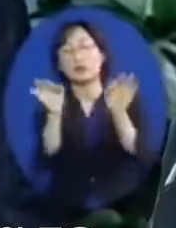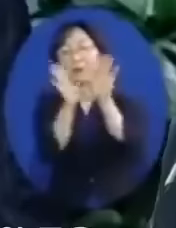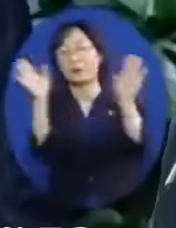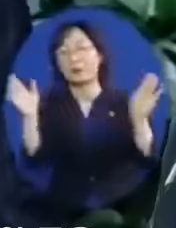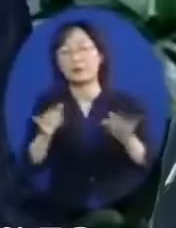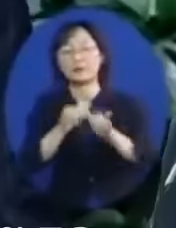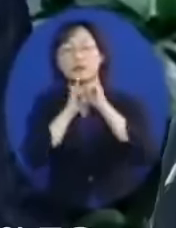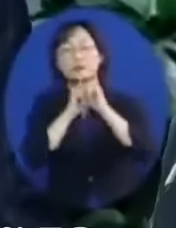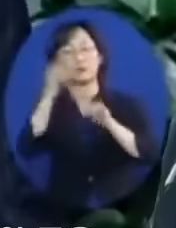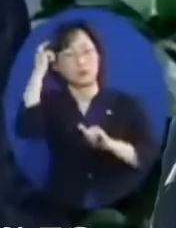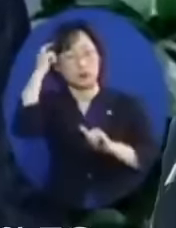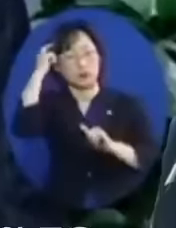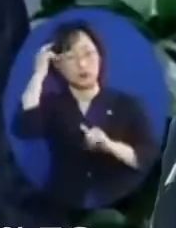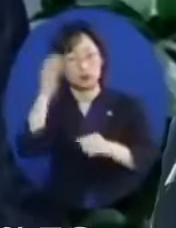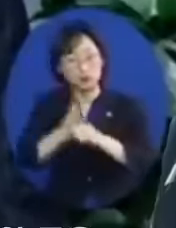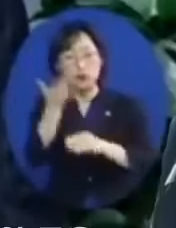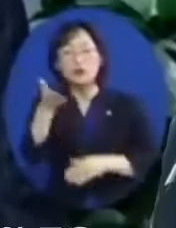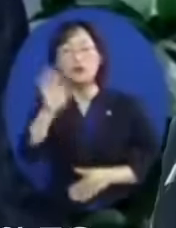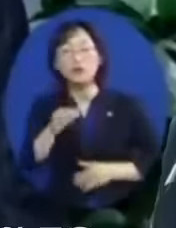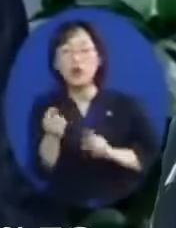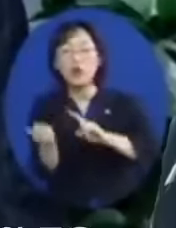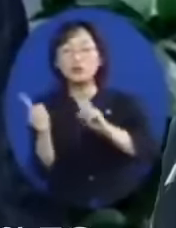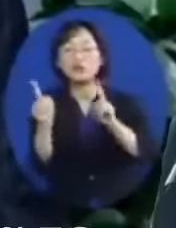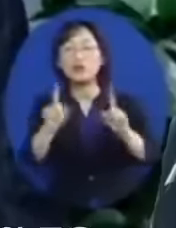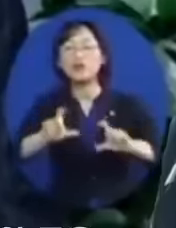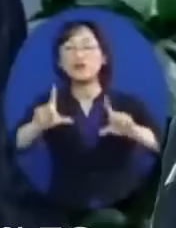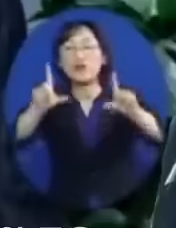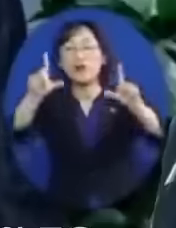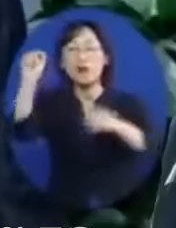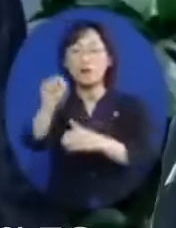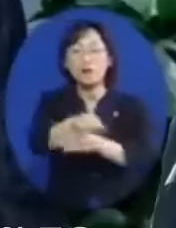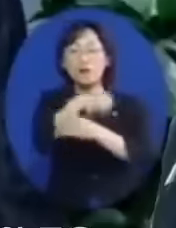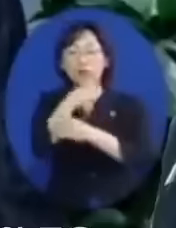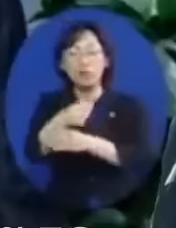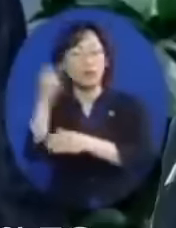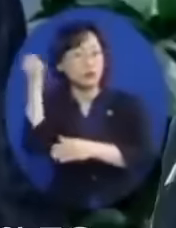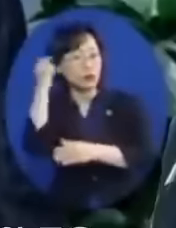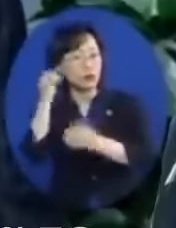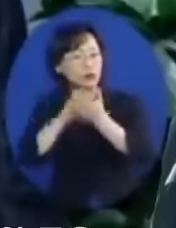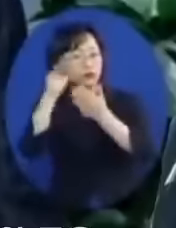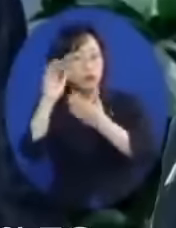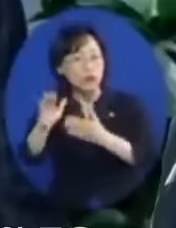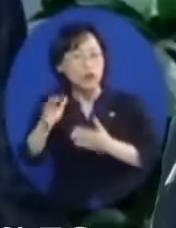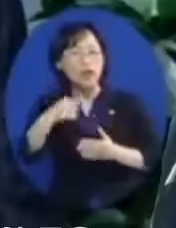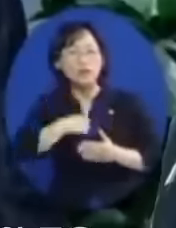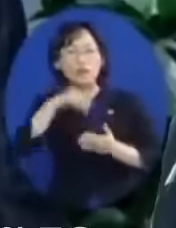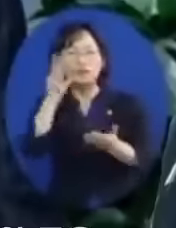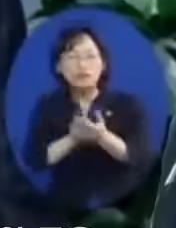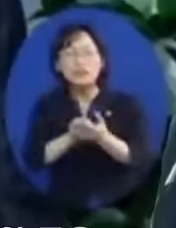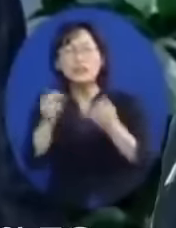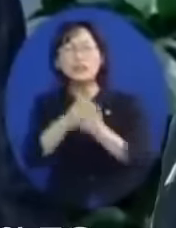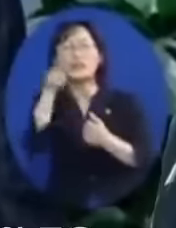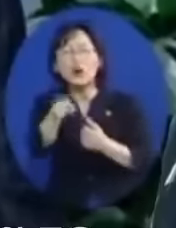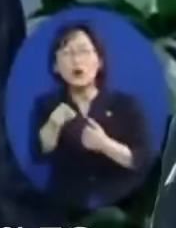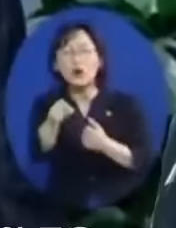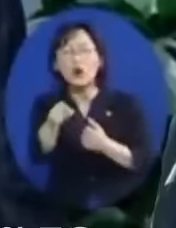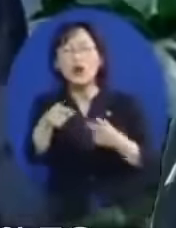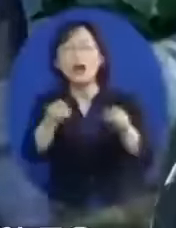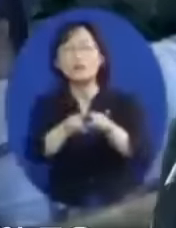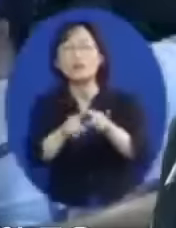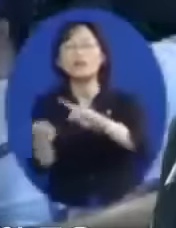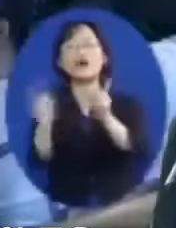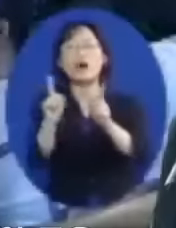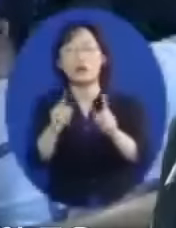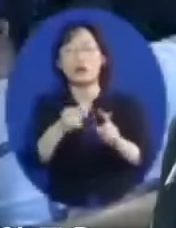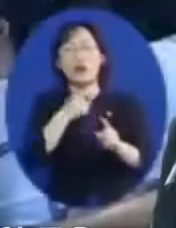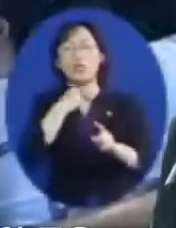했습니다. 그런데 부활절의 종소리가 나면서 내 문제로 내가 죽었고 너도 나와 함께 부활했다 하는 하나님의